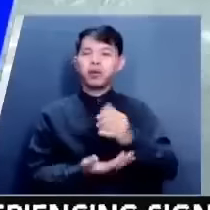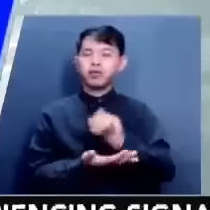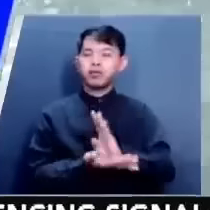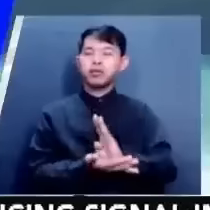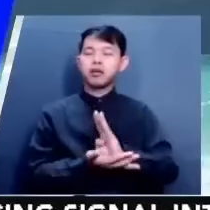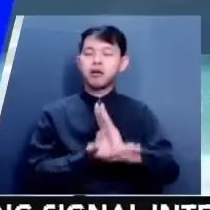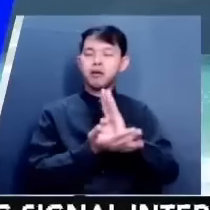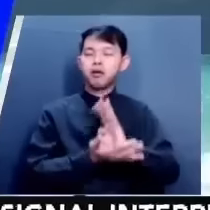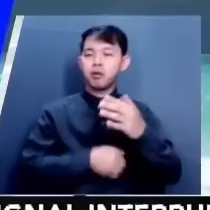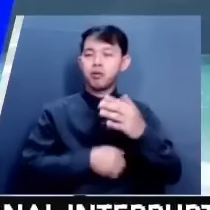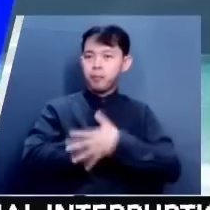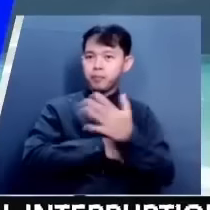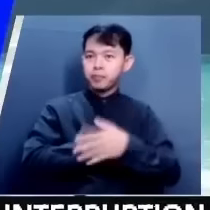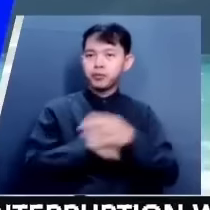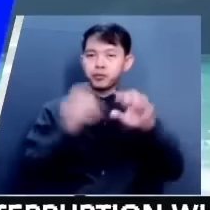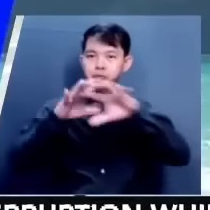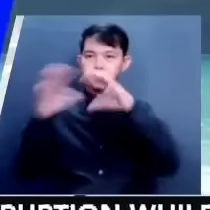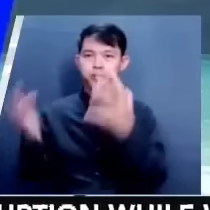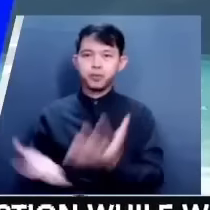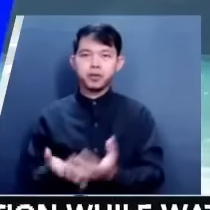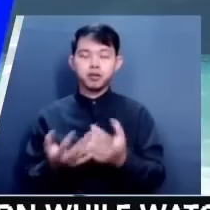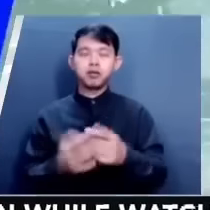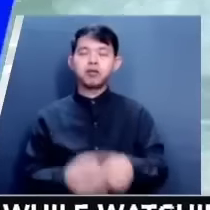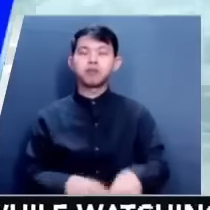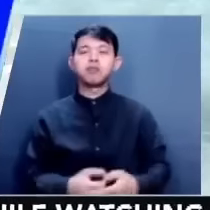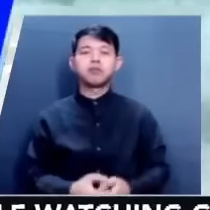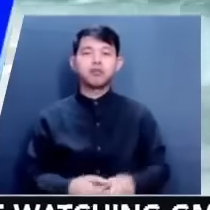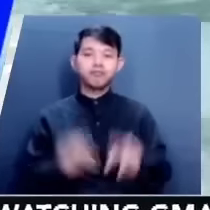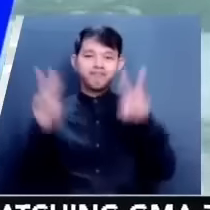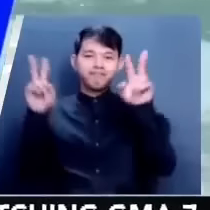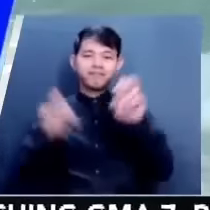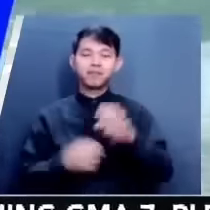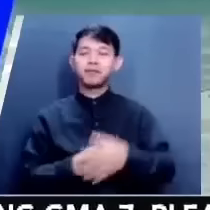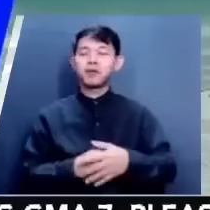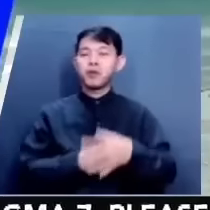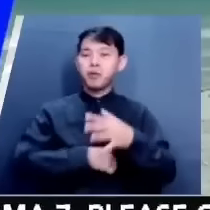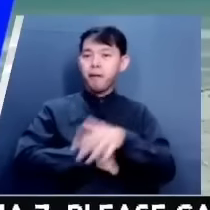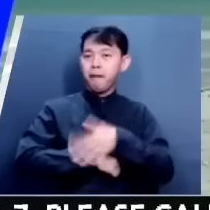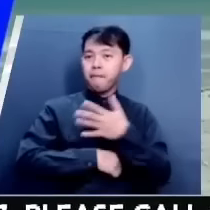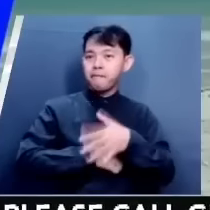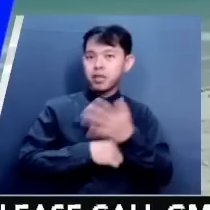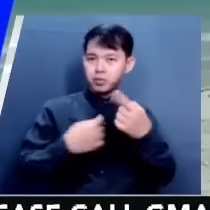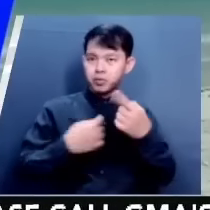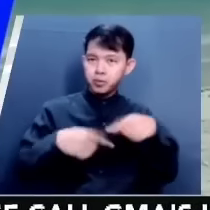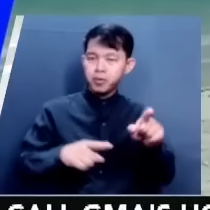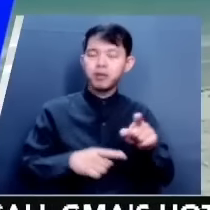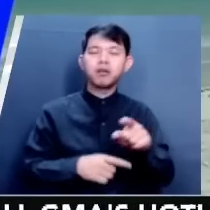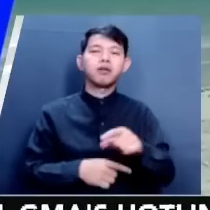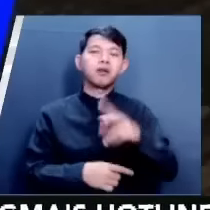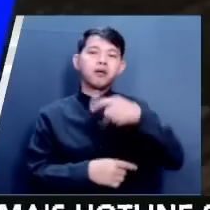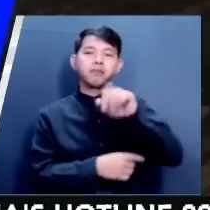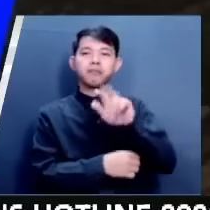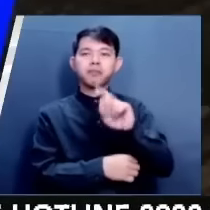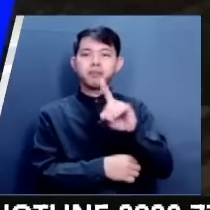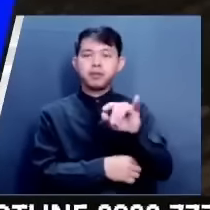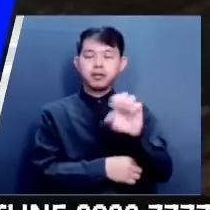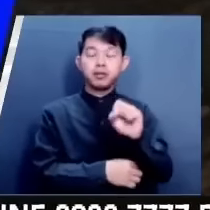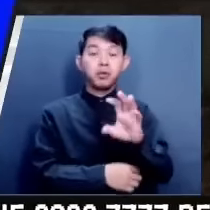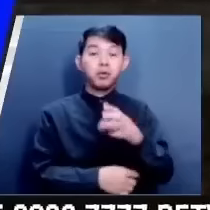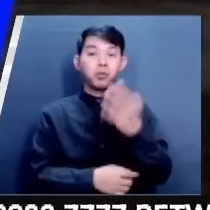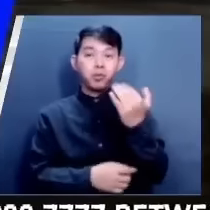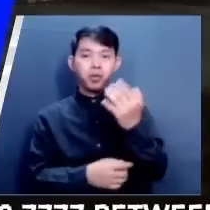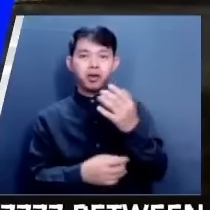company. Tinawag itong Beachgoers Paradise dahil sa turquoise water, pinong-pinong white sand at nakamamanghang